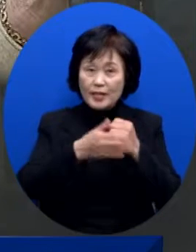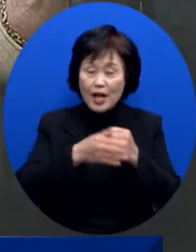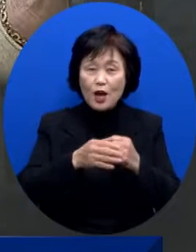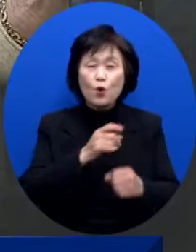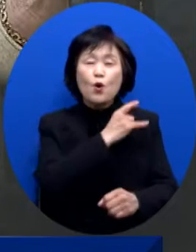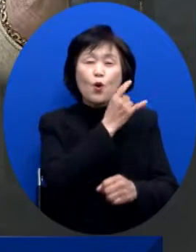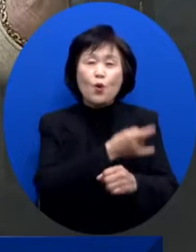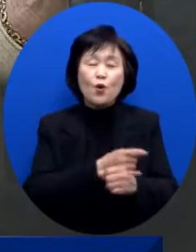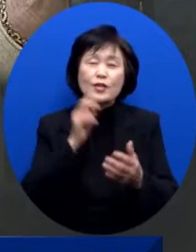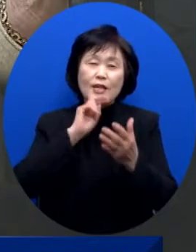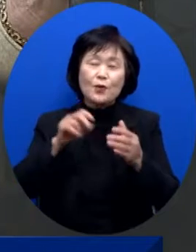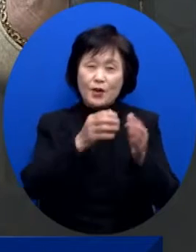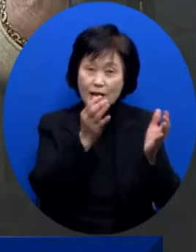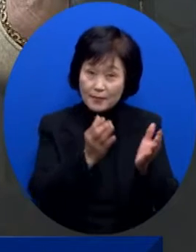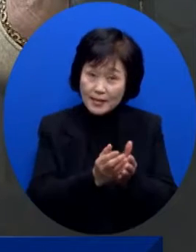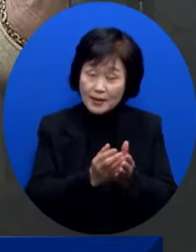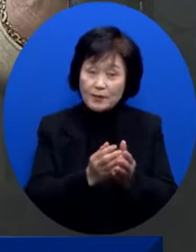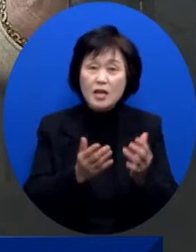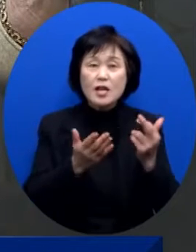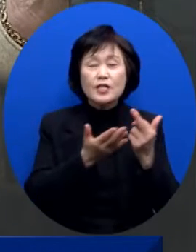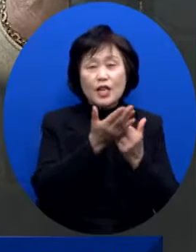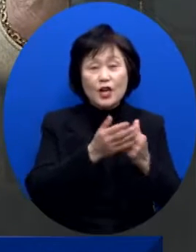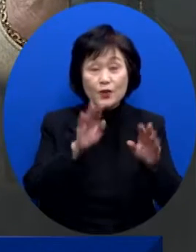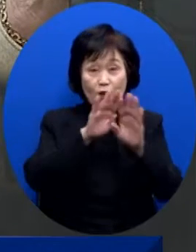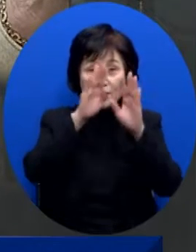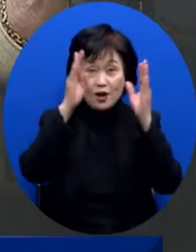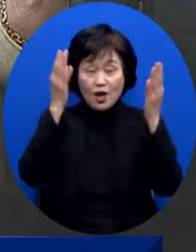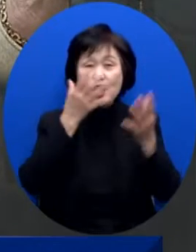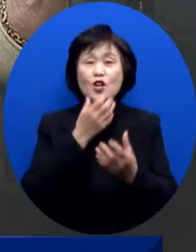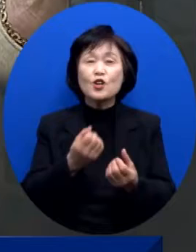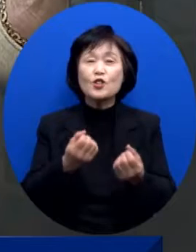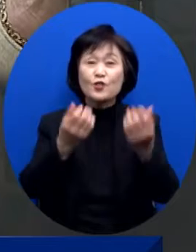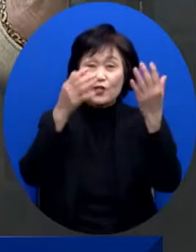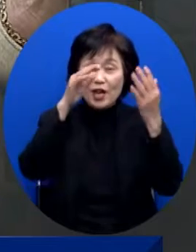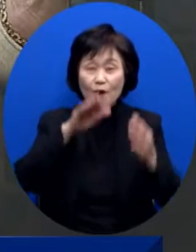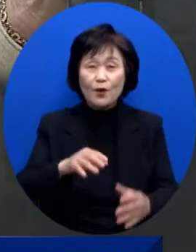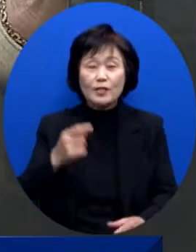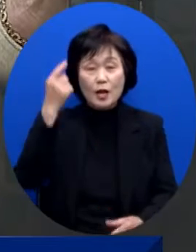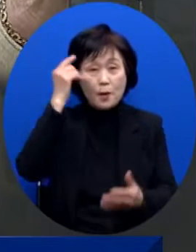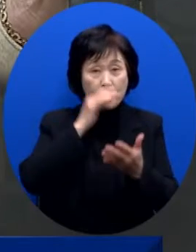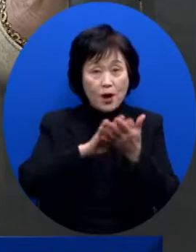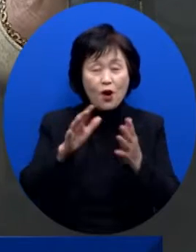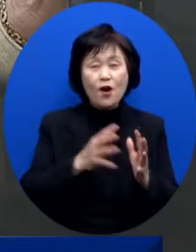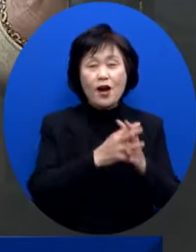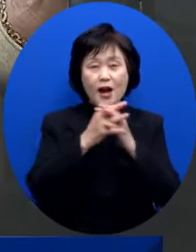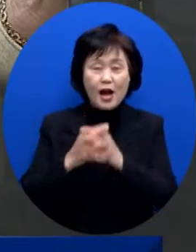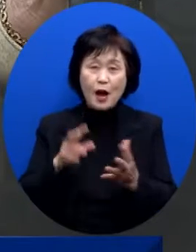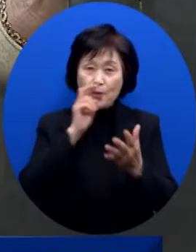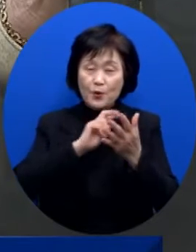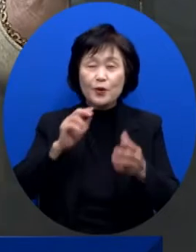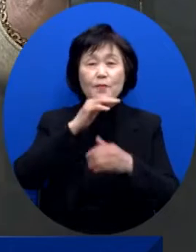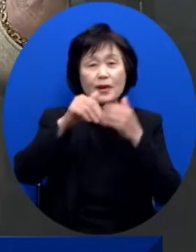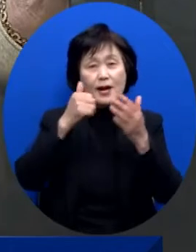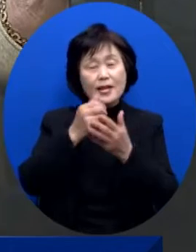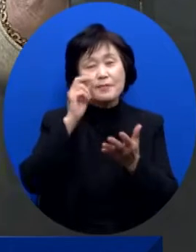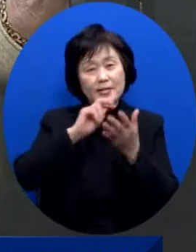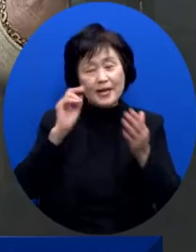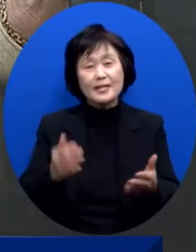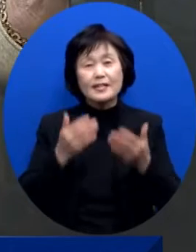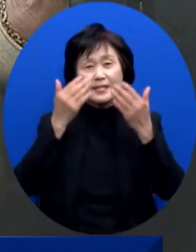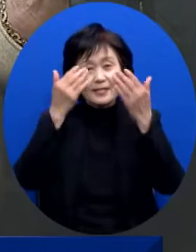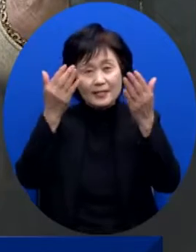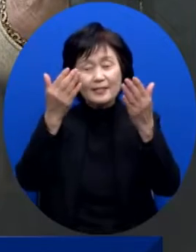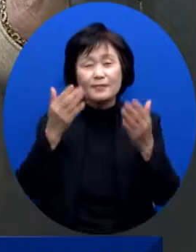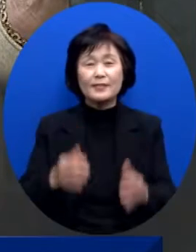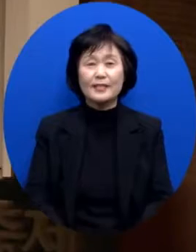합창단 입니다 제주도에서 열린 국제 합창 축제 현장에서 평화와 화합을 노래하며 하나님을 찬양했습니다 배 준 의 기자가